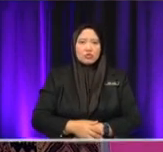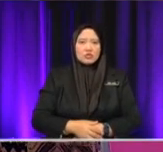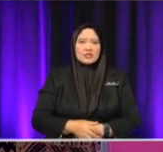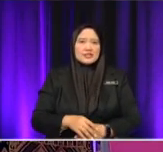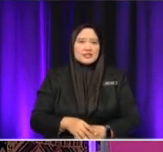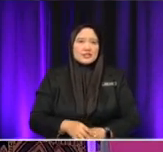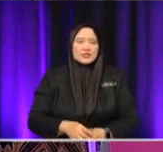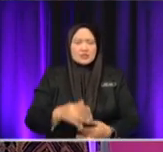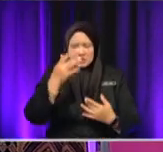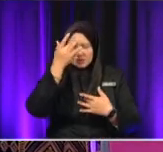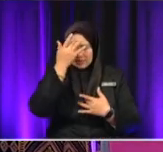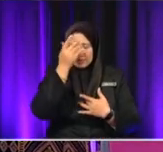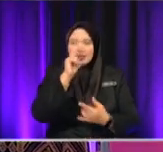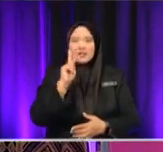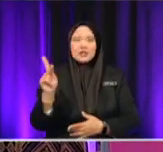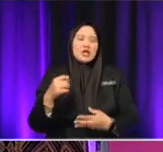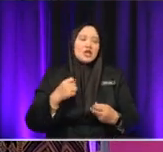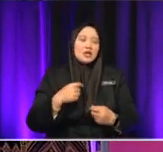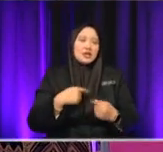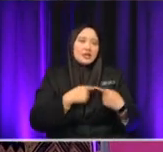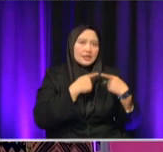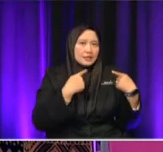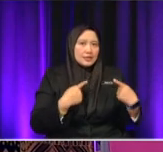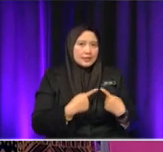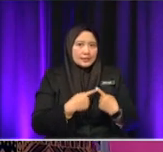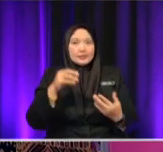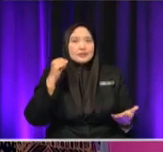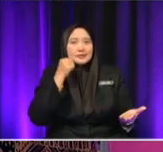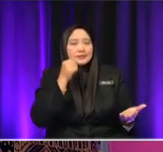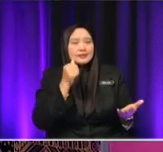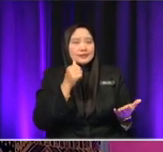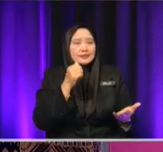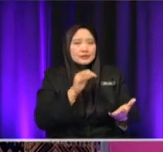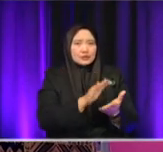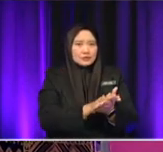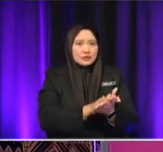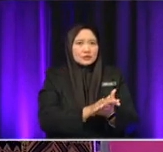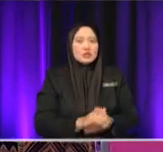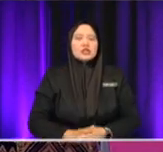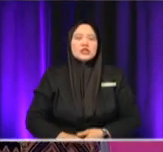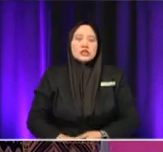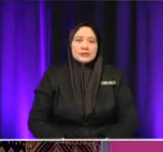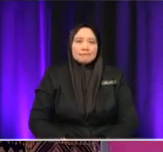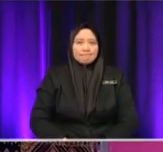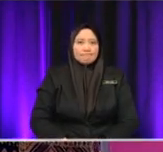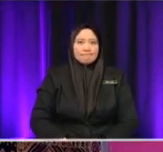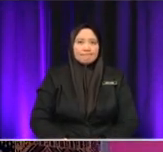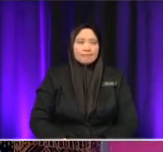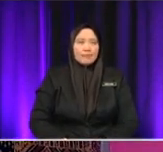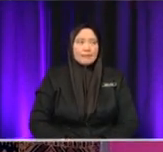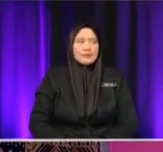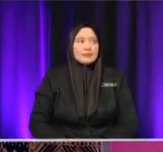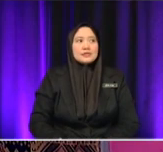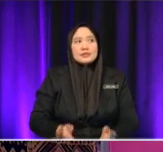memang anak-anak murid sekalian akhirnya jaga ataupun ke negeri layanan yang baik karena itu adalah keperluan akses dalam keluarga kita kemudian